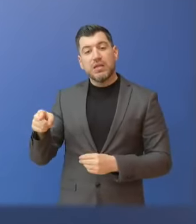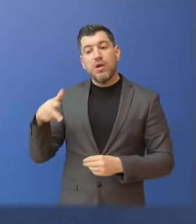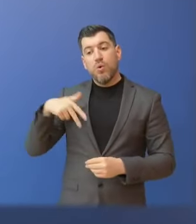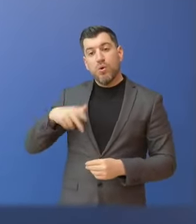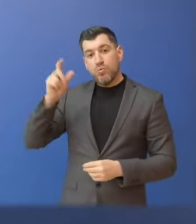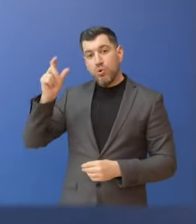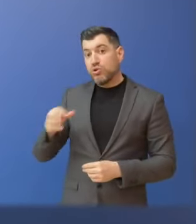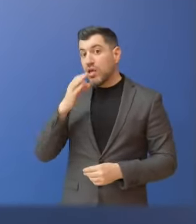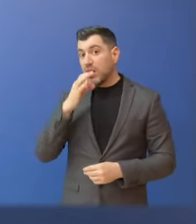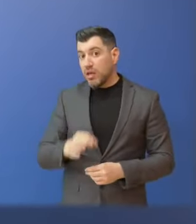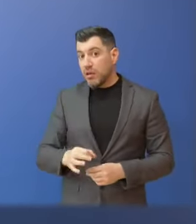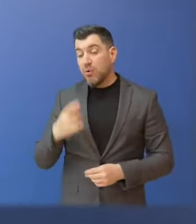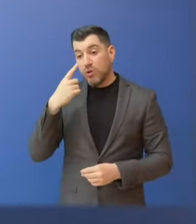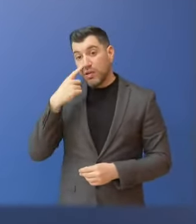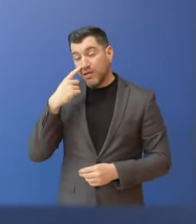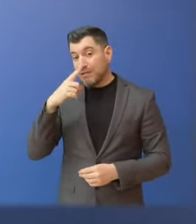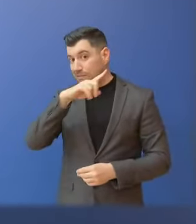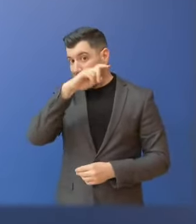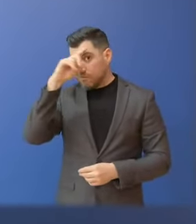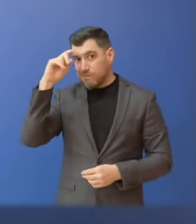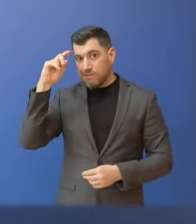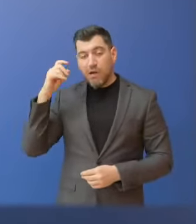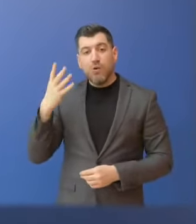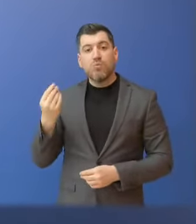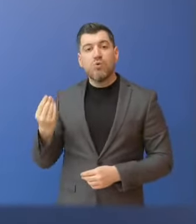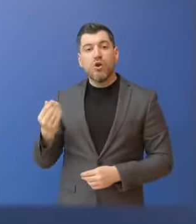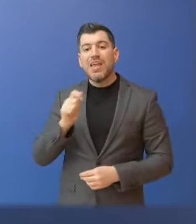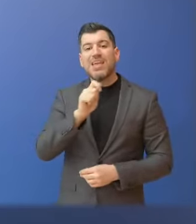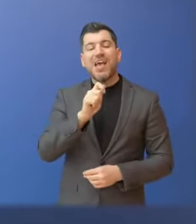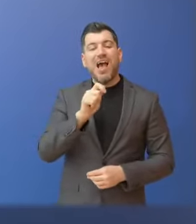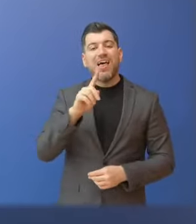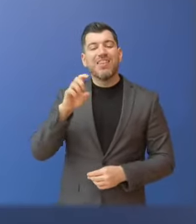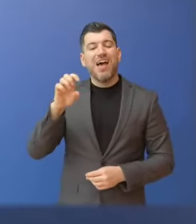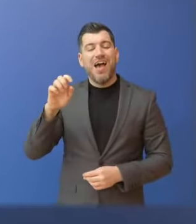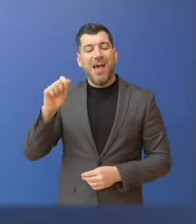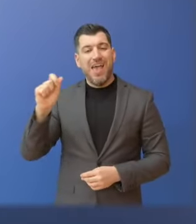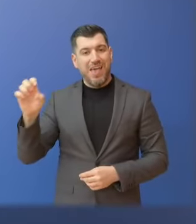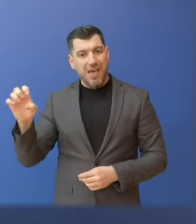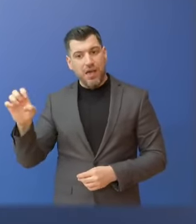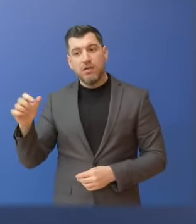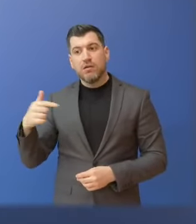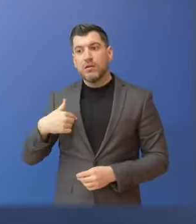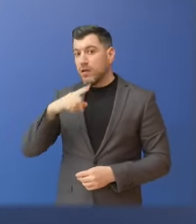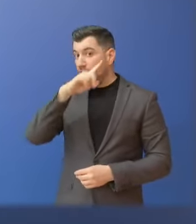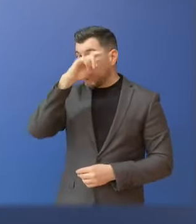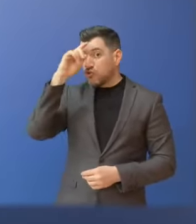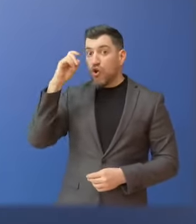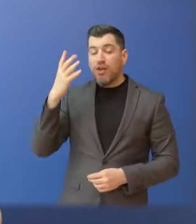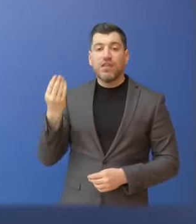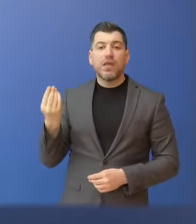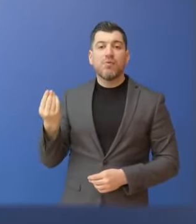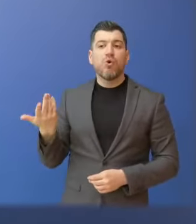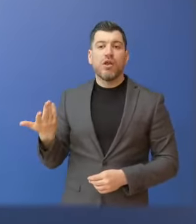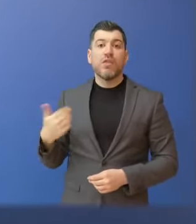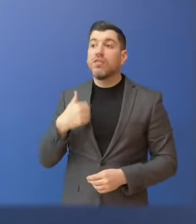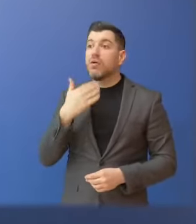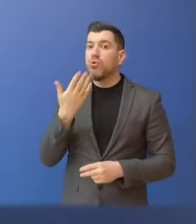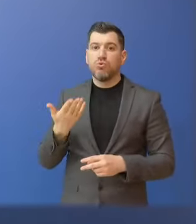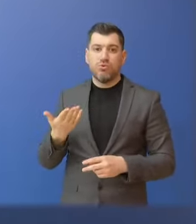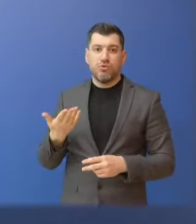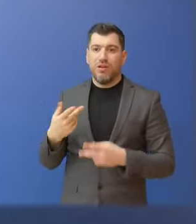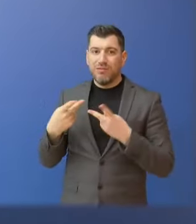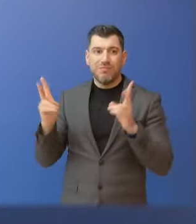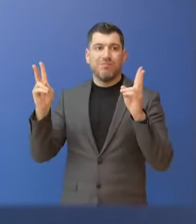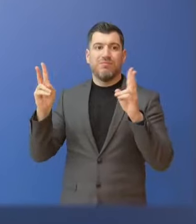αντιμετώπισαν ποικίλλες δυσκολίες η η αδαε αντιμετώπισε ποικίλλες δυσκολίες σστο να πράξει το καθήκον της αναφορικά με τη διερεύνηση της υπόθεσης